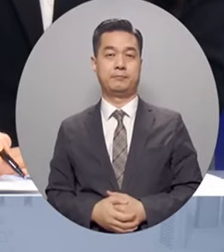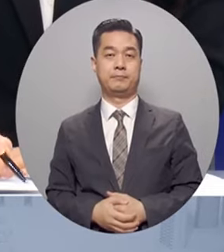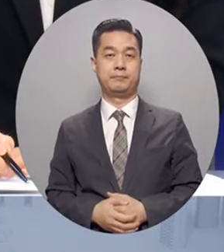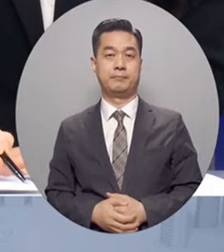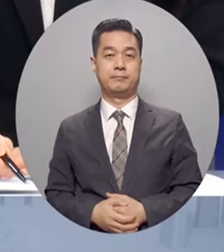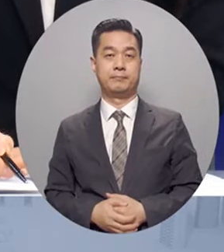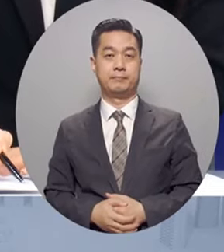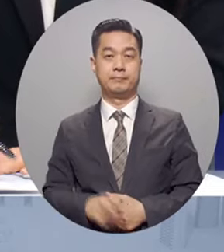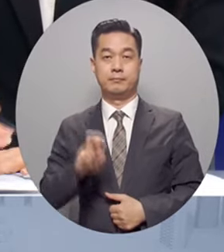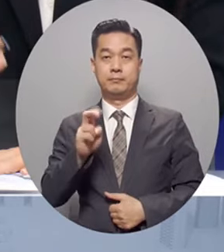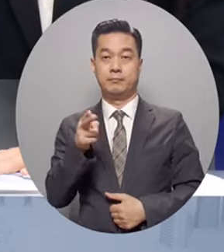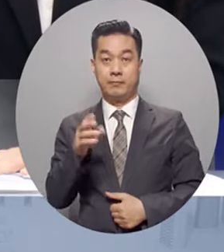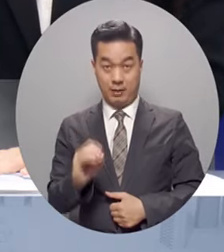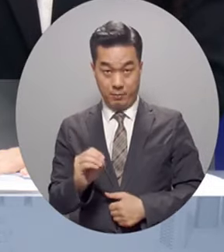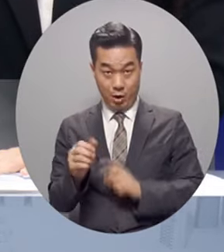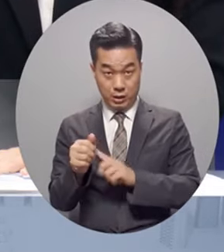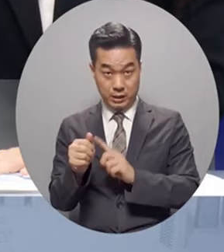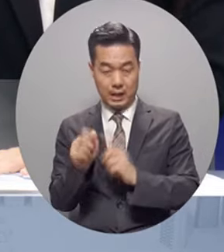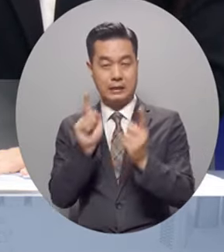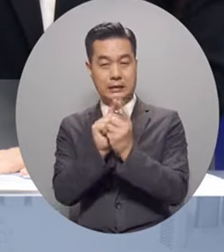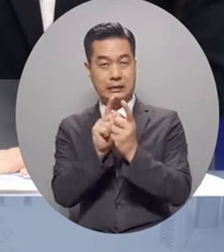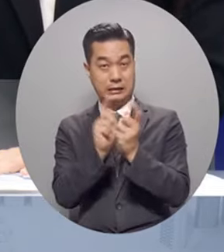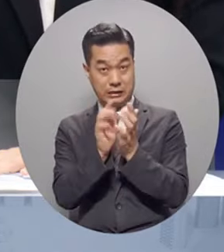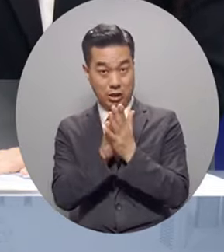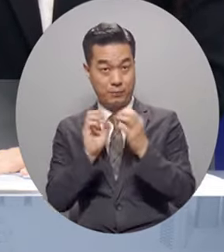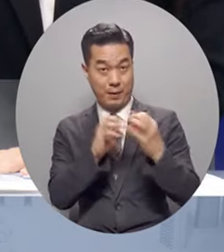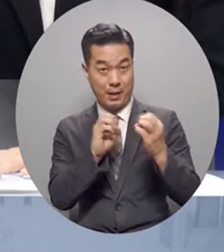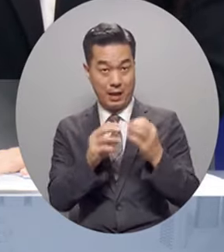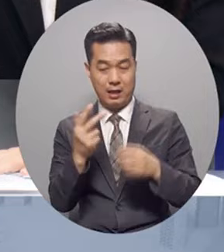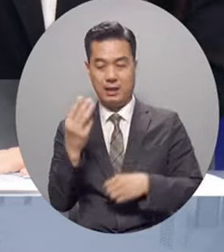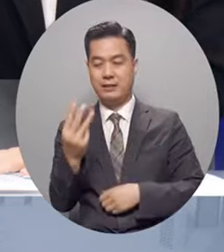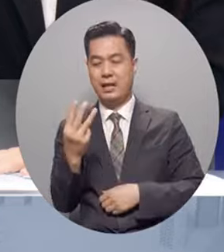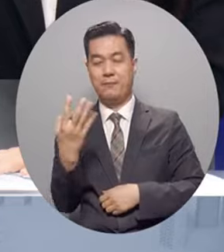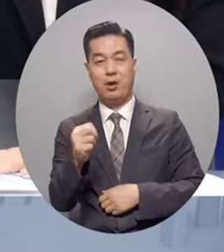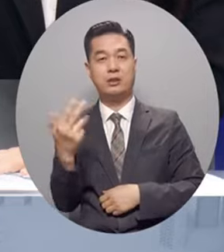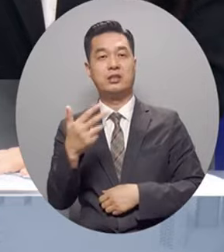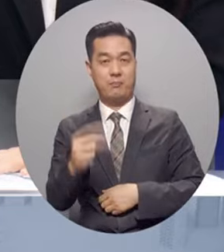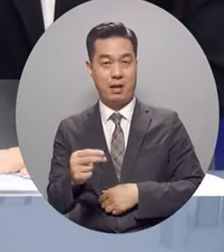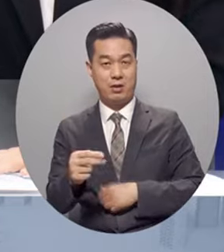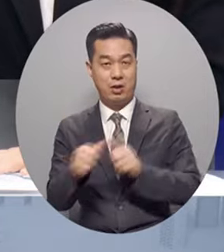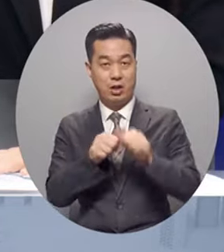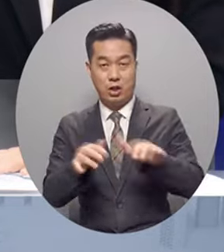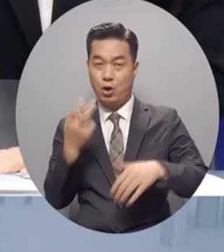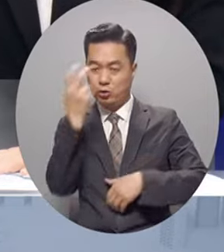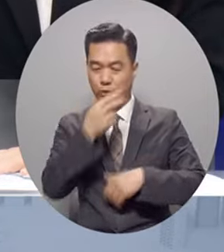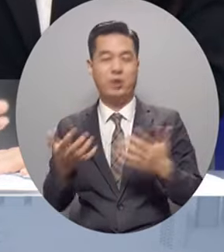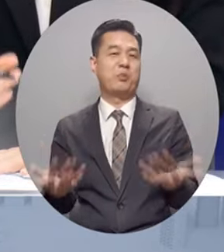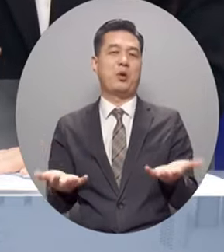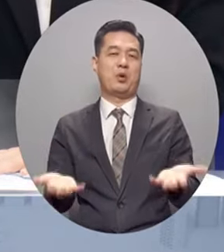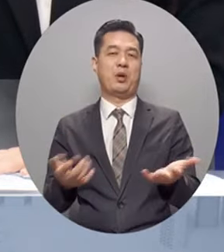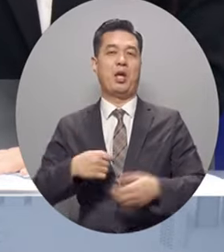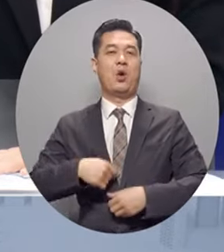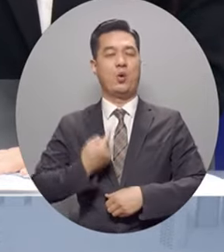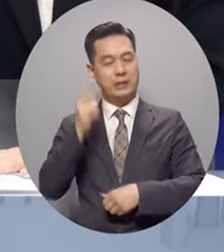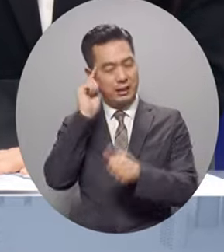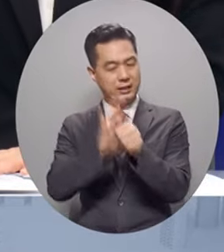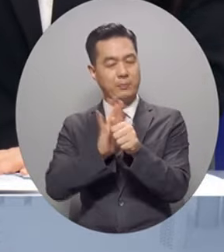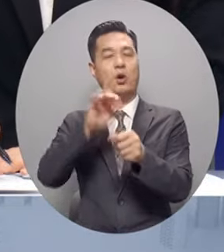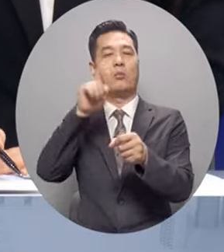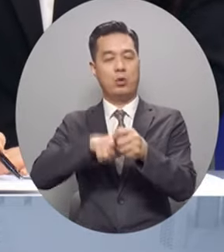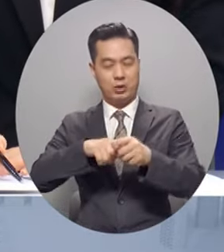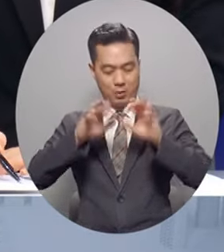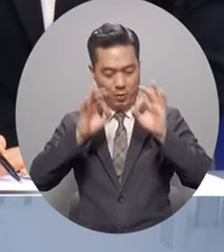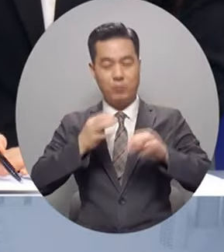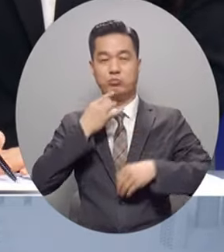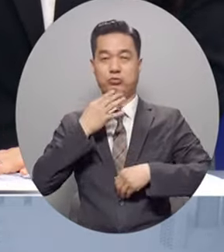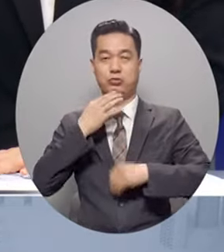아명 씨는 어 만나서 직접 대화를 해 봤는데 3억 7천만 원짜리 여론 조사의 실체는 없다 혼자서 단순히 참고하기 위해 돌려본거다